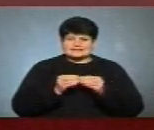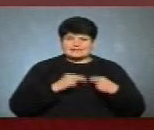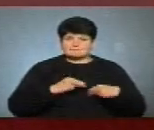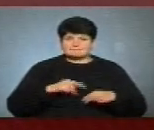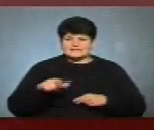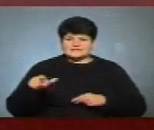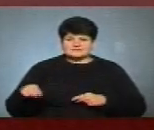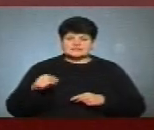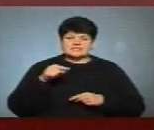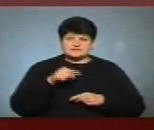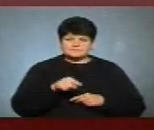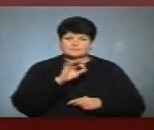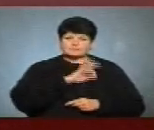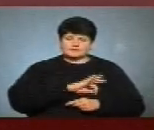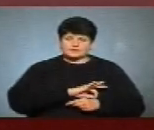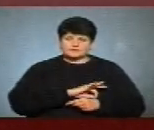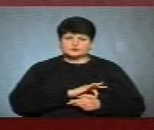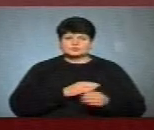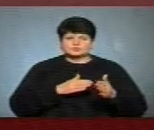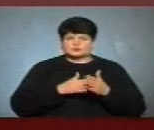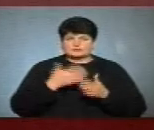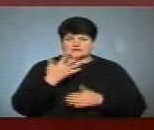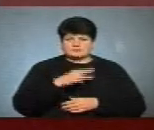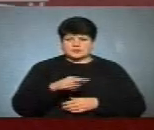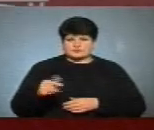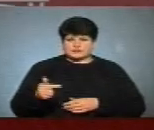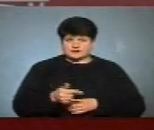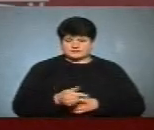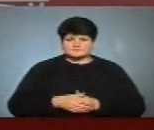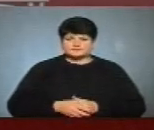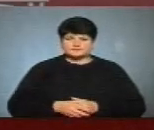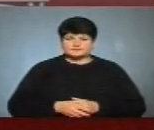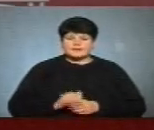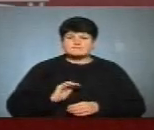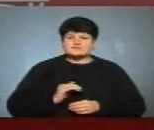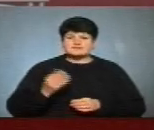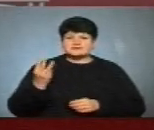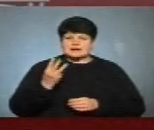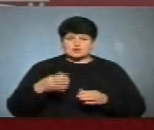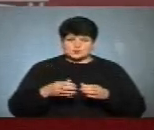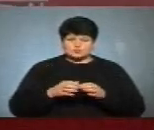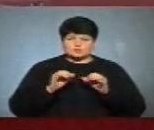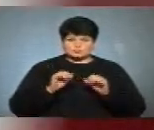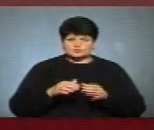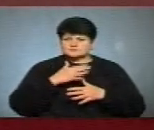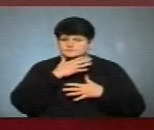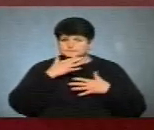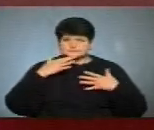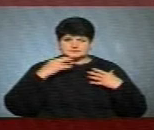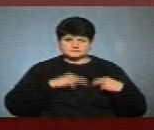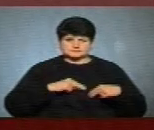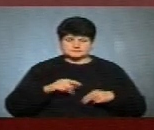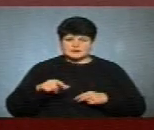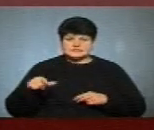працівників. Їхній річний дохід не повинен перевищувати 5 000 000 гривень. Підприємці третьої групи можуть мати необмежену кількість